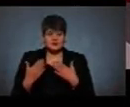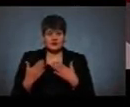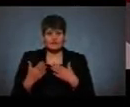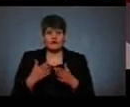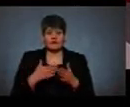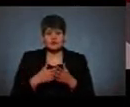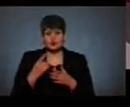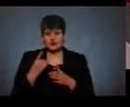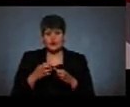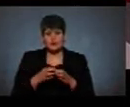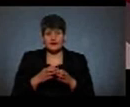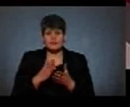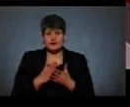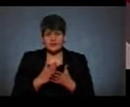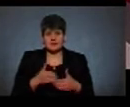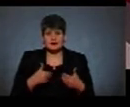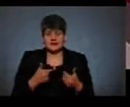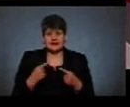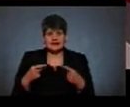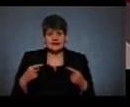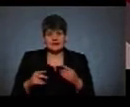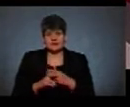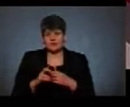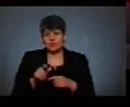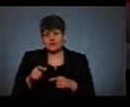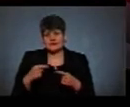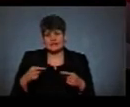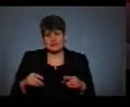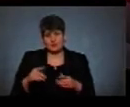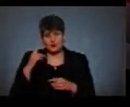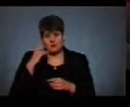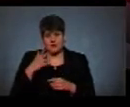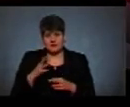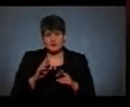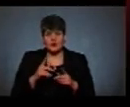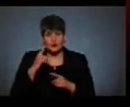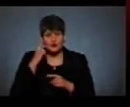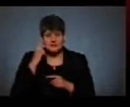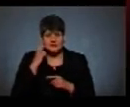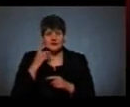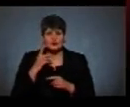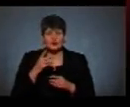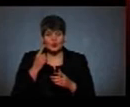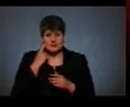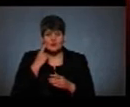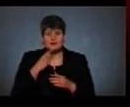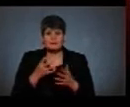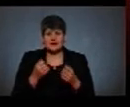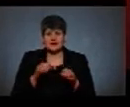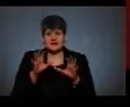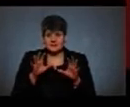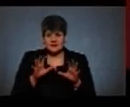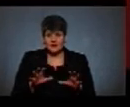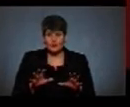межах одної громади є прихильники різних церков чи люди з різними думками. Як оцінюють прийнятий закон правозахисники,